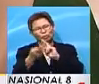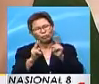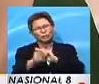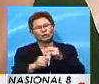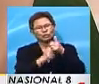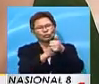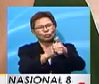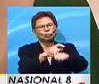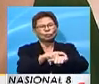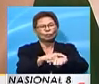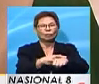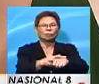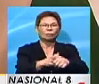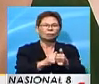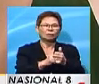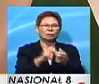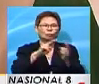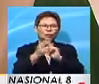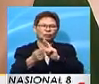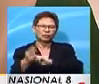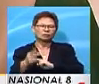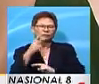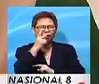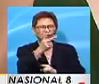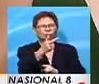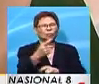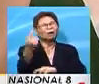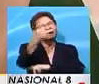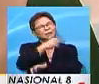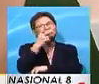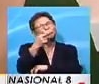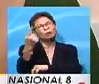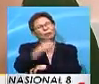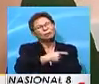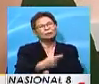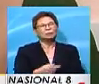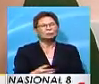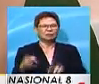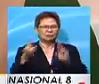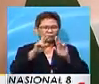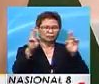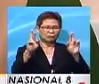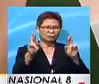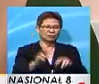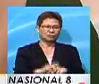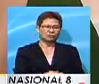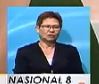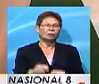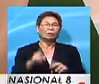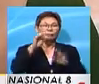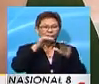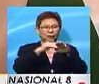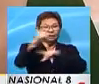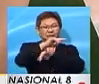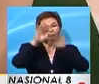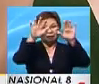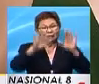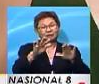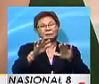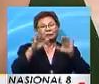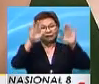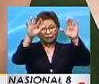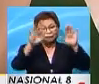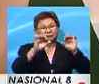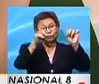l ataupun tengok pada hari selalunya hari Minggu orang ramai datang Jadi hari Minggu memang kami